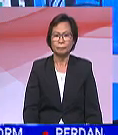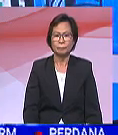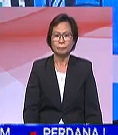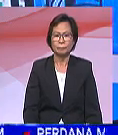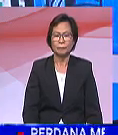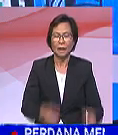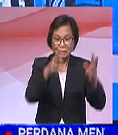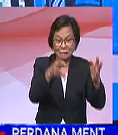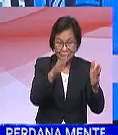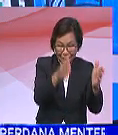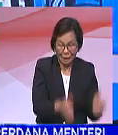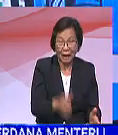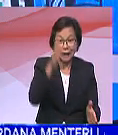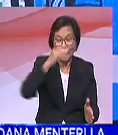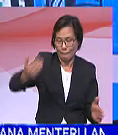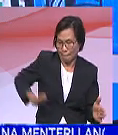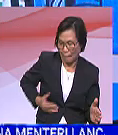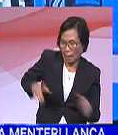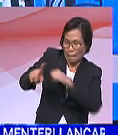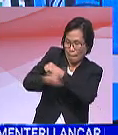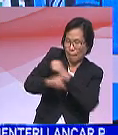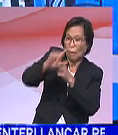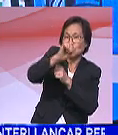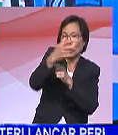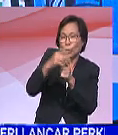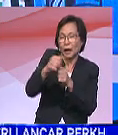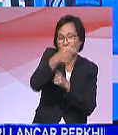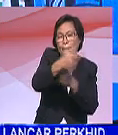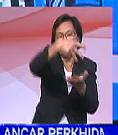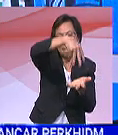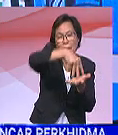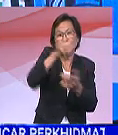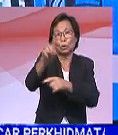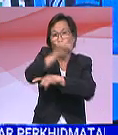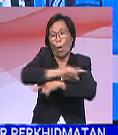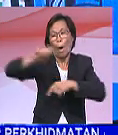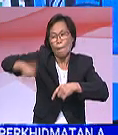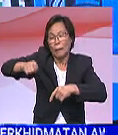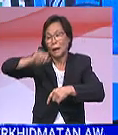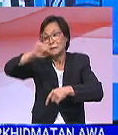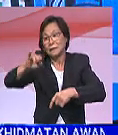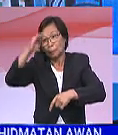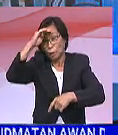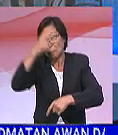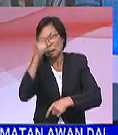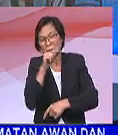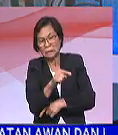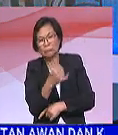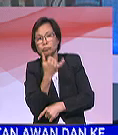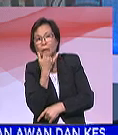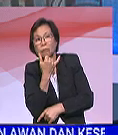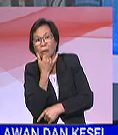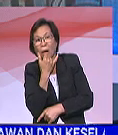Hai lelaki warga bangga Dahsyat didenda 10.000 rinci dan pencuri sehari oleh Mahkamah Syekh baru selepas mengaku